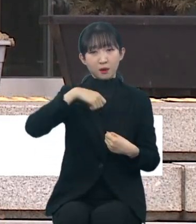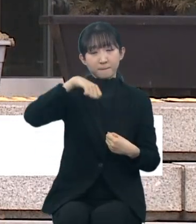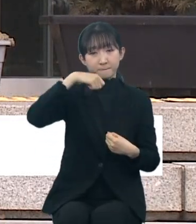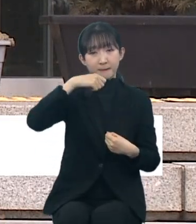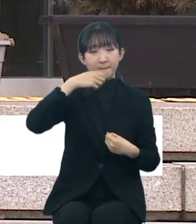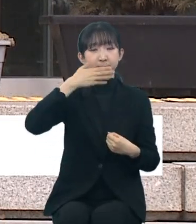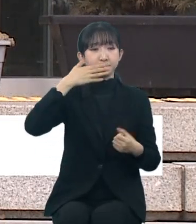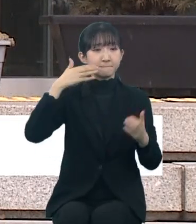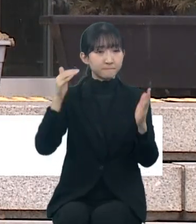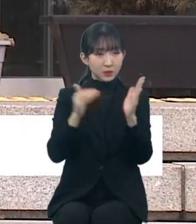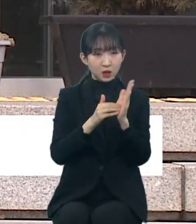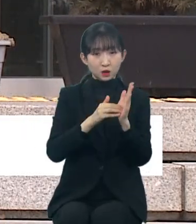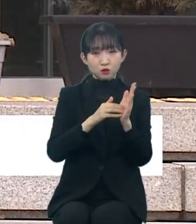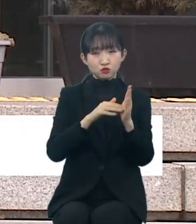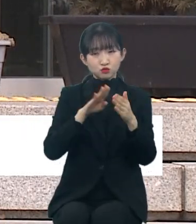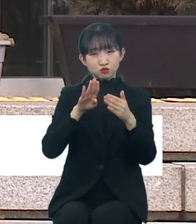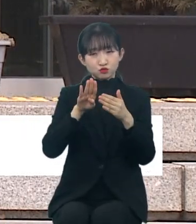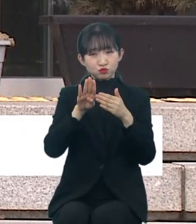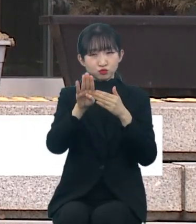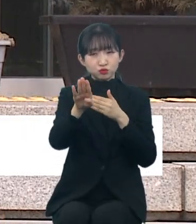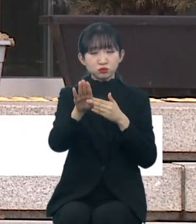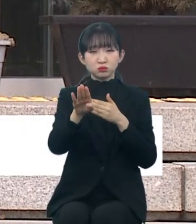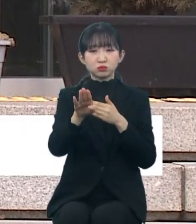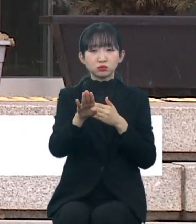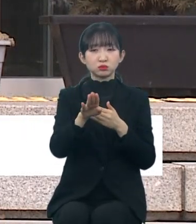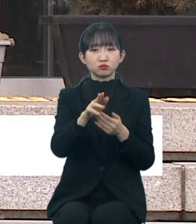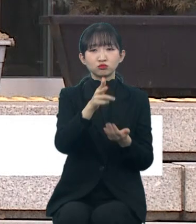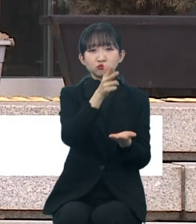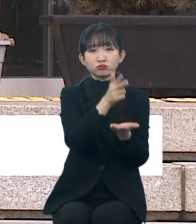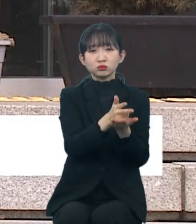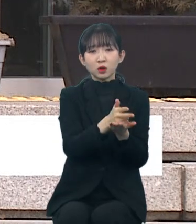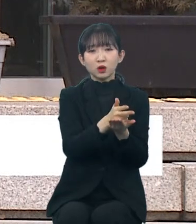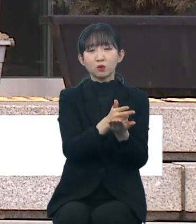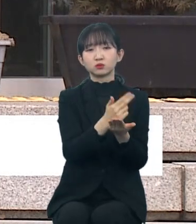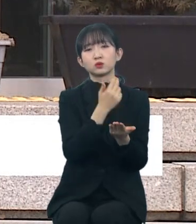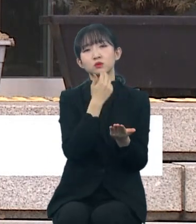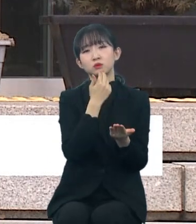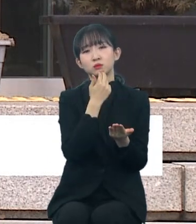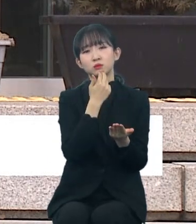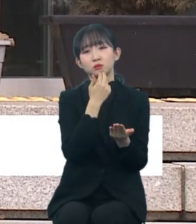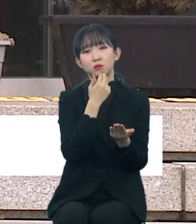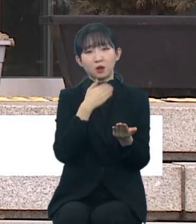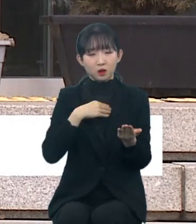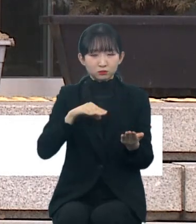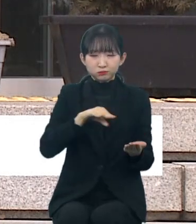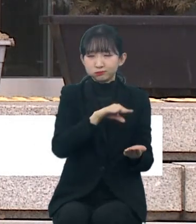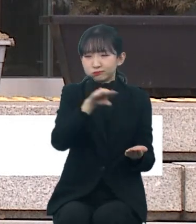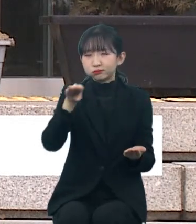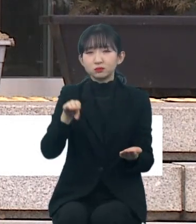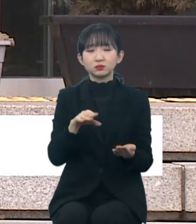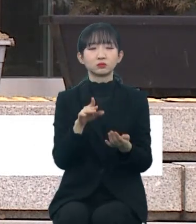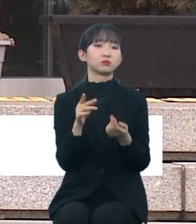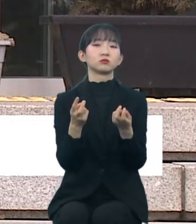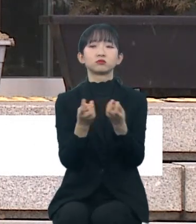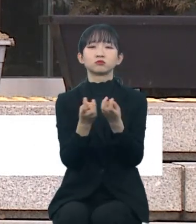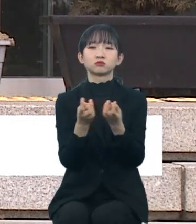점심시간이 지나고 하면 끝나는 차들이 많습니다. 그러면 도대체 그 차들은 어디 가서 주차를 해야 될까요?